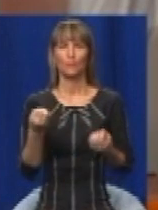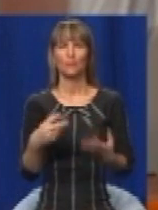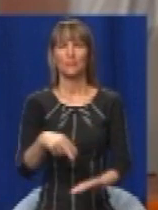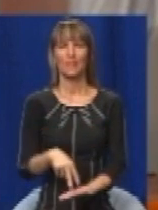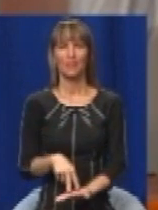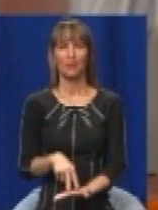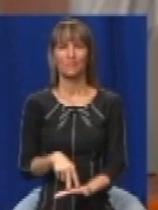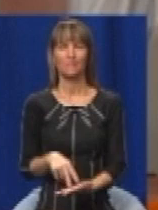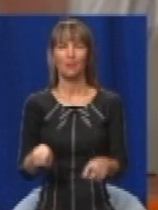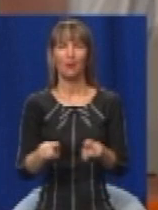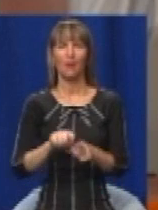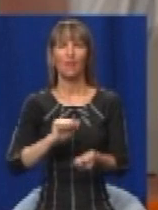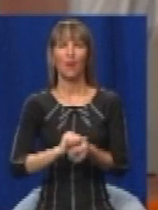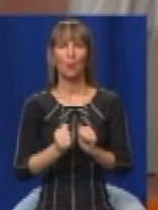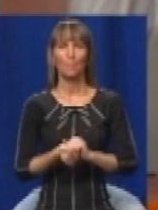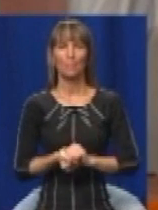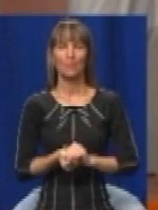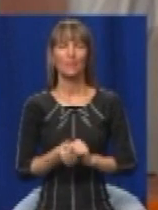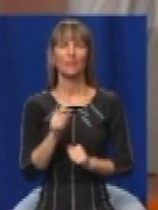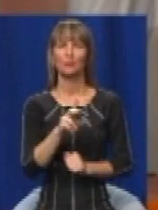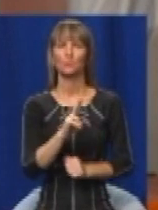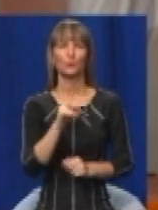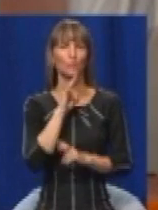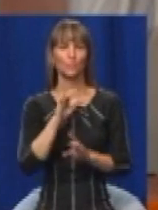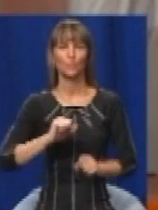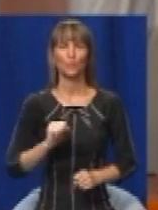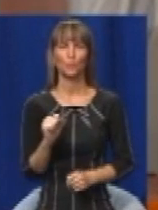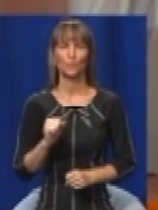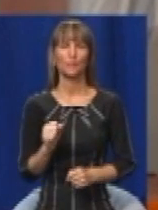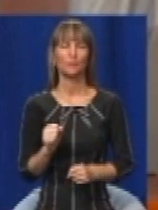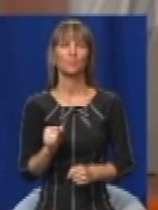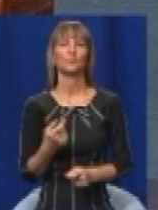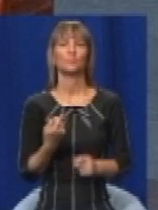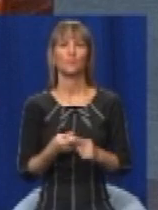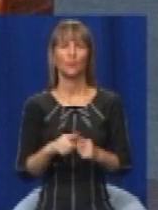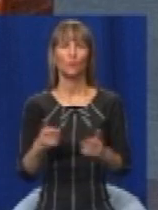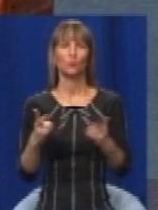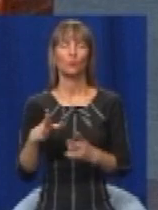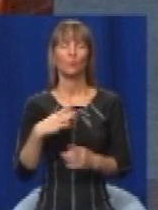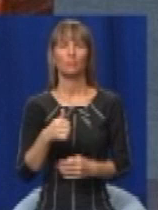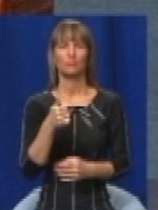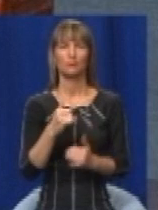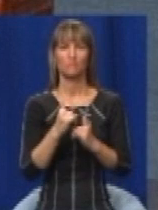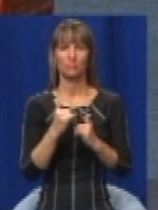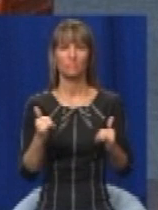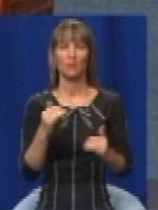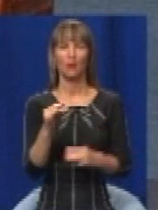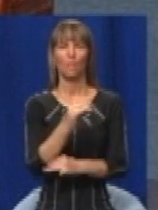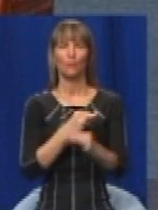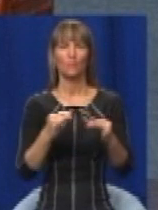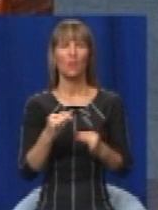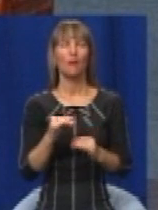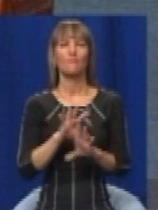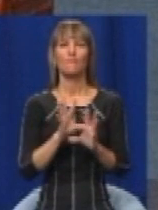от, як камінь, ну, з тобою ніхто не буде дружити, поэтому треба бути комунікабельним. Так, це абсолютно вірно. Ну, а взагалі, як